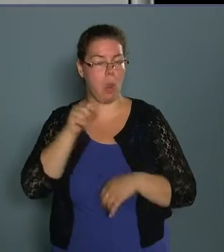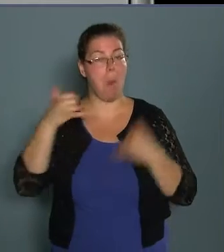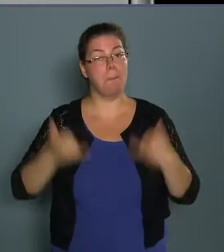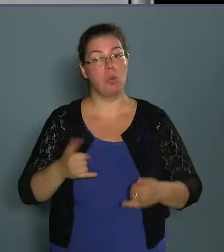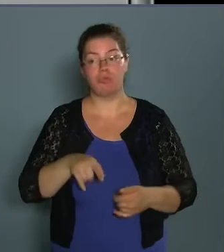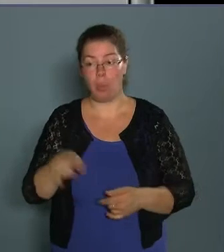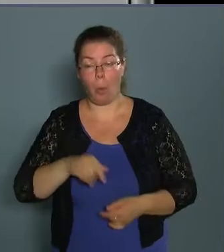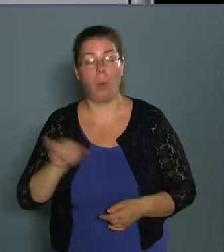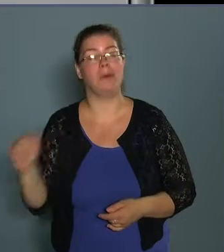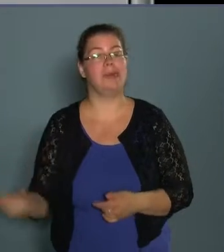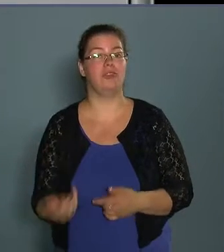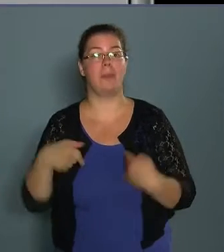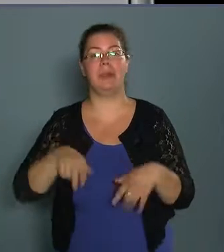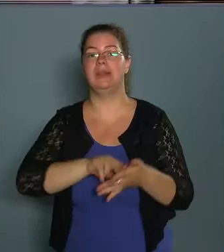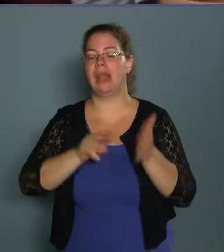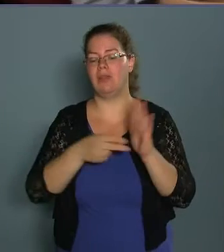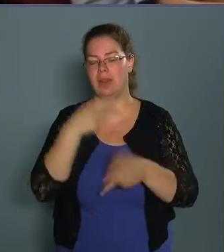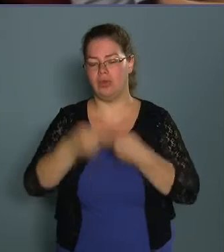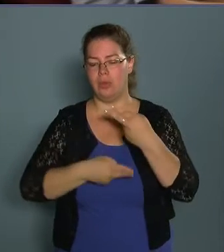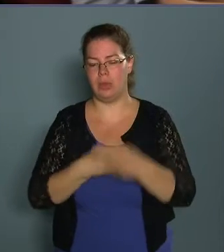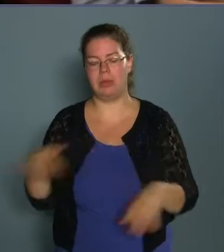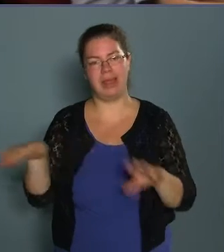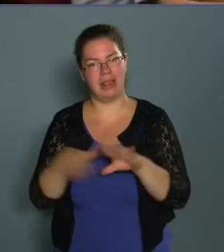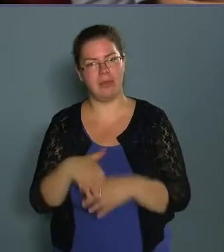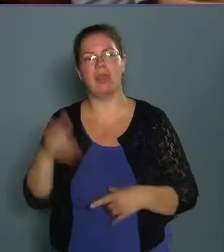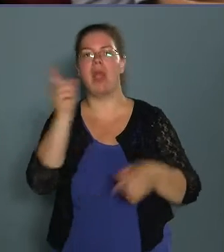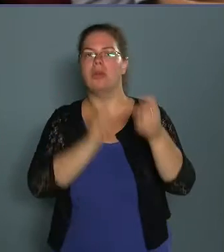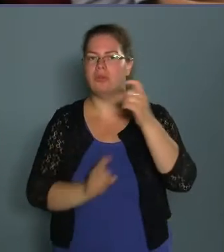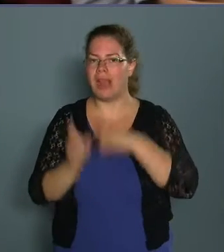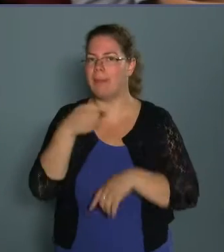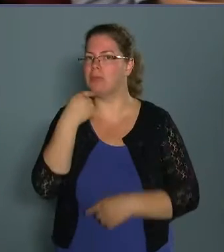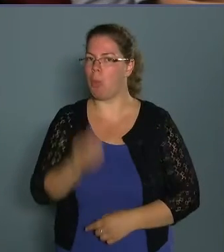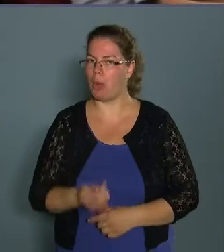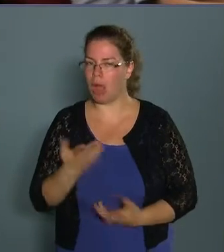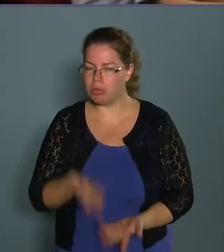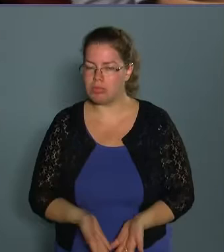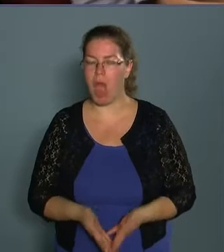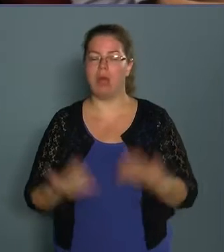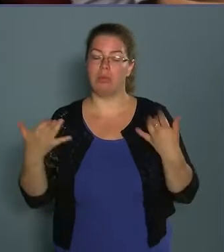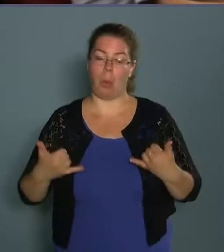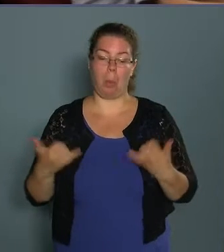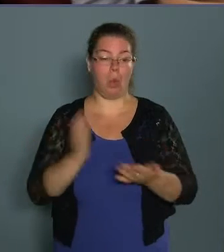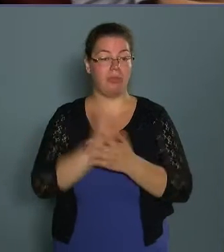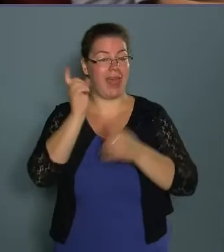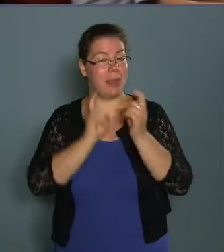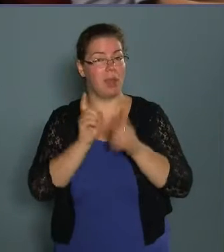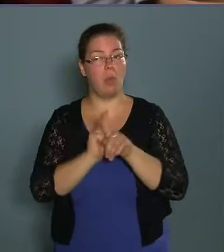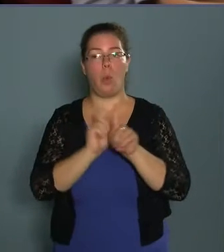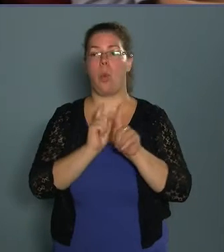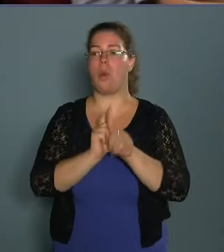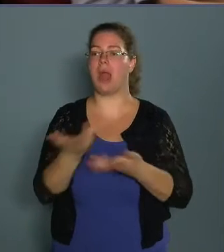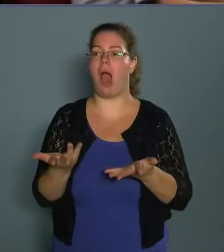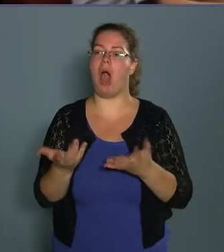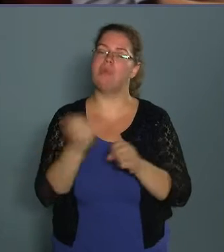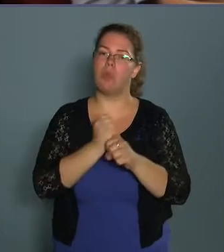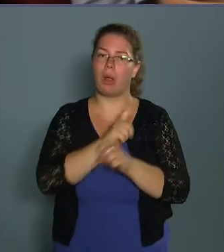is ebben a tervezési folyamatban részt vettek, véleményt mondhattak, úgyhogy így most már remélhetőleg egy olyan